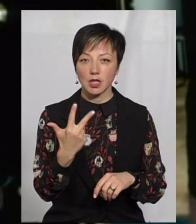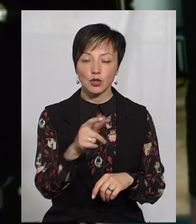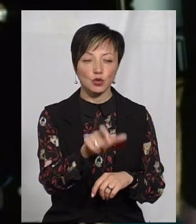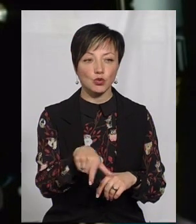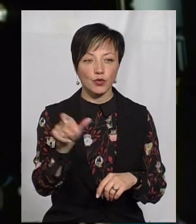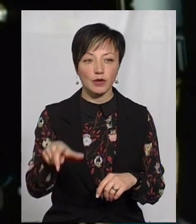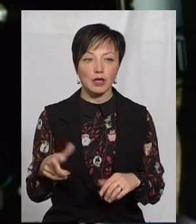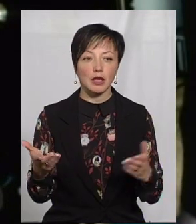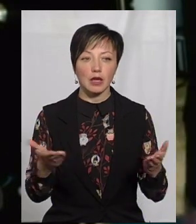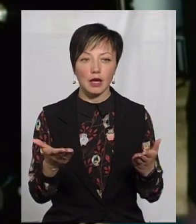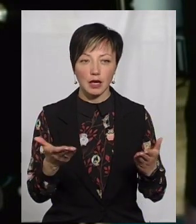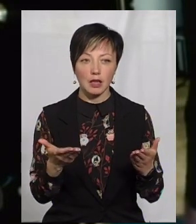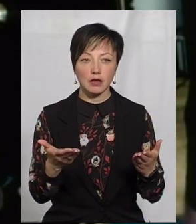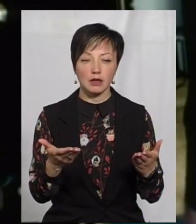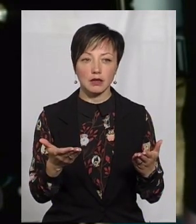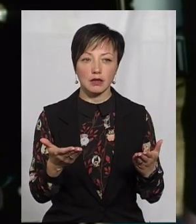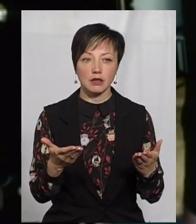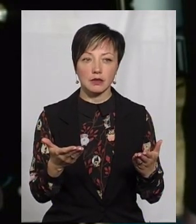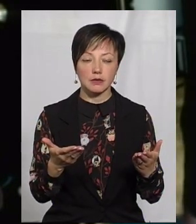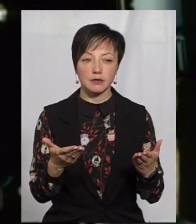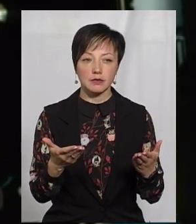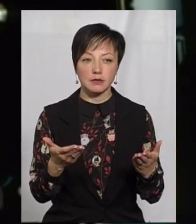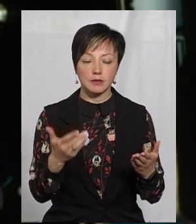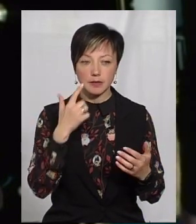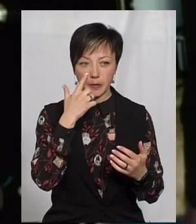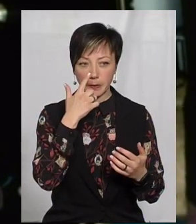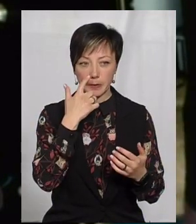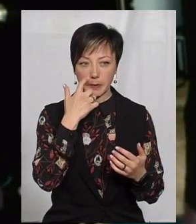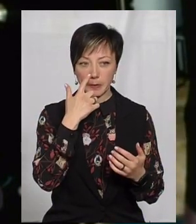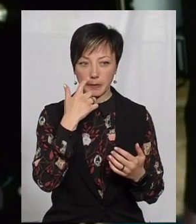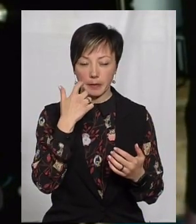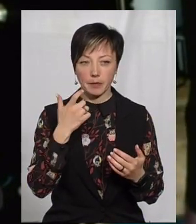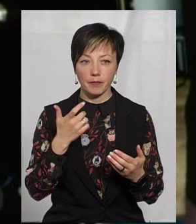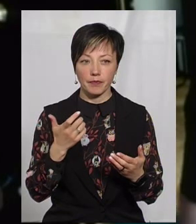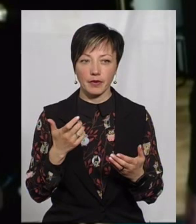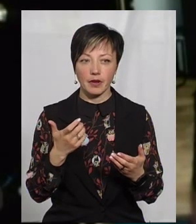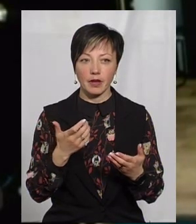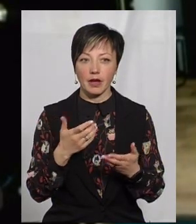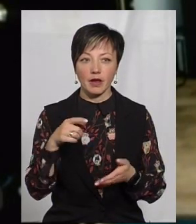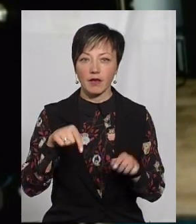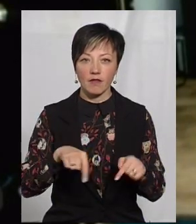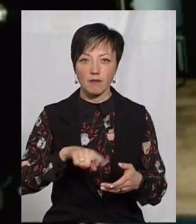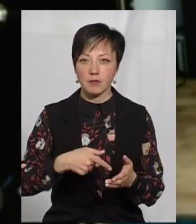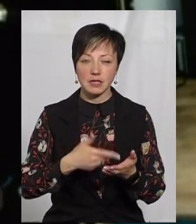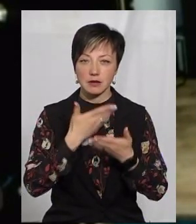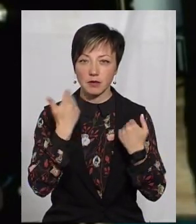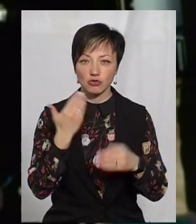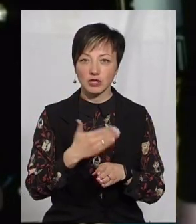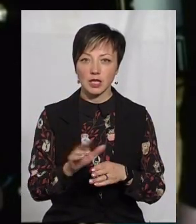чоловіка, які об'єктивно не знаходяться фізично в місті, тому що